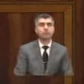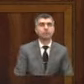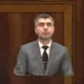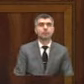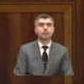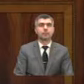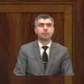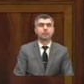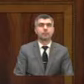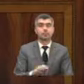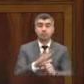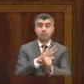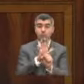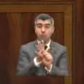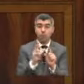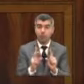هذه الجائحه